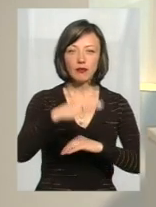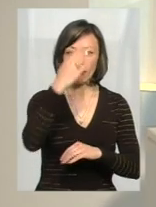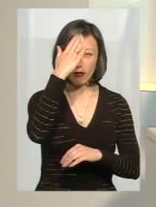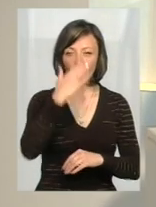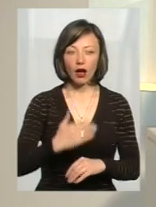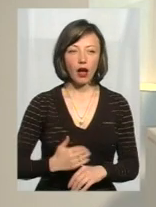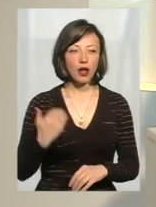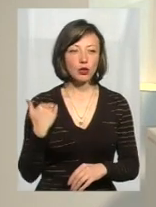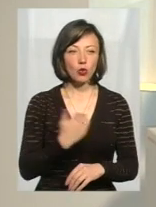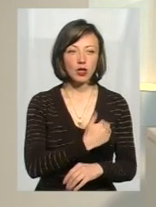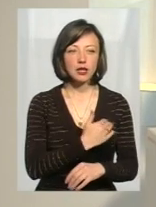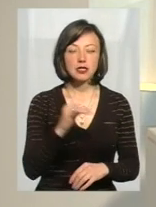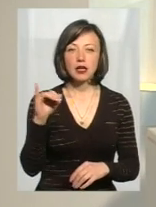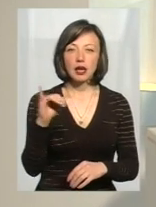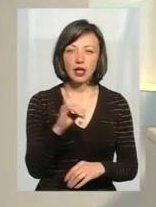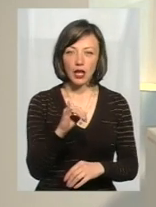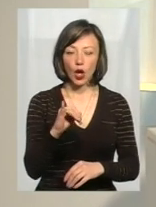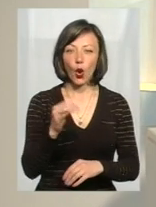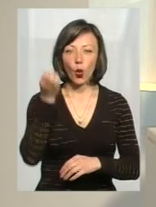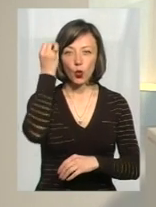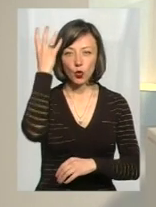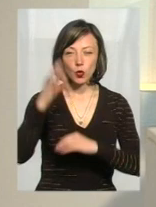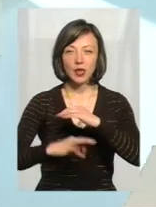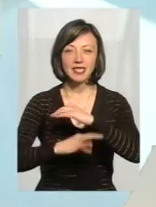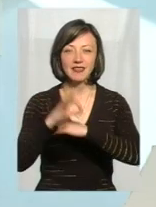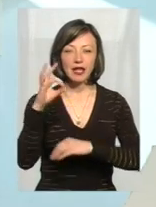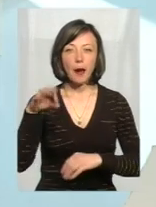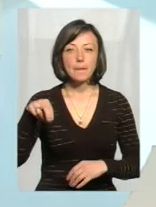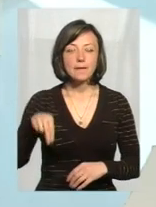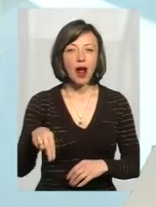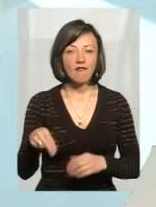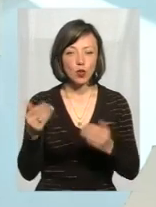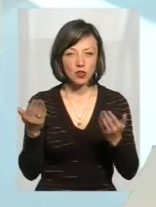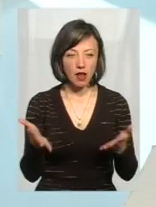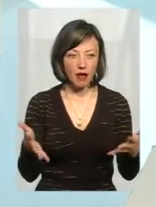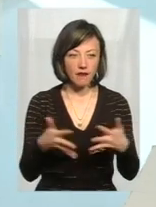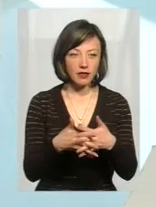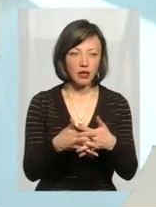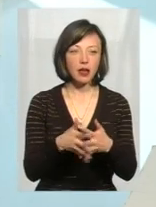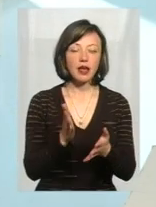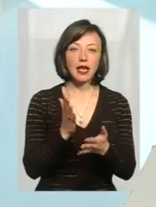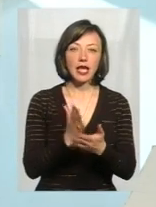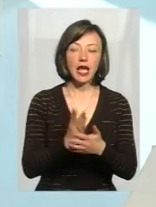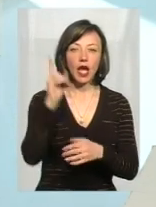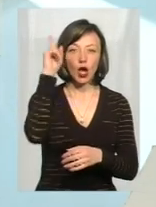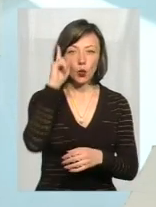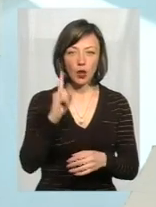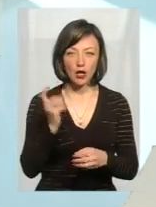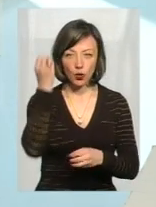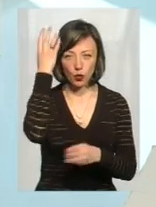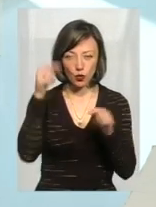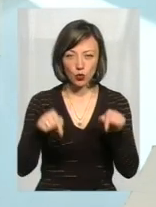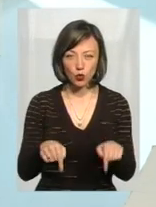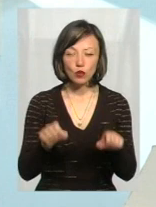католицька, так і культура східна православна, так є юдейська культура. Тут є,